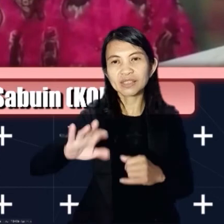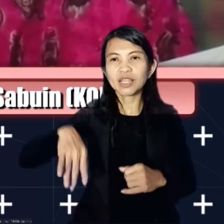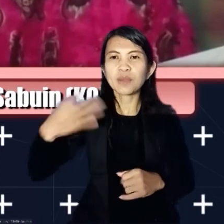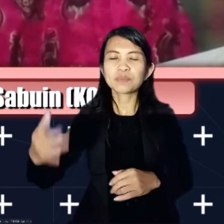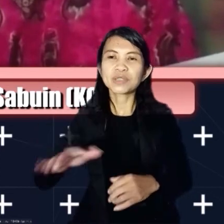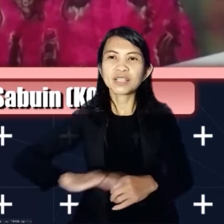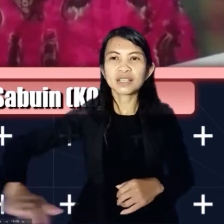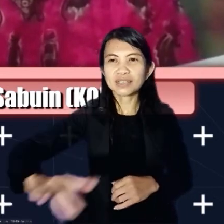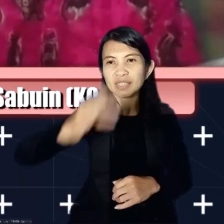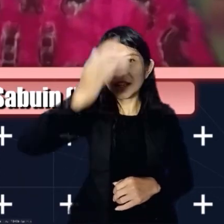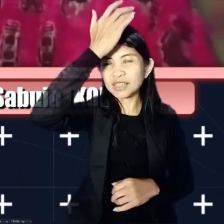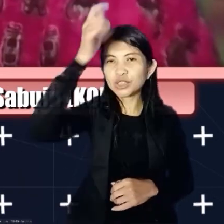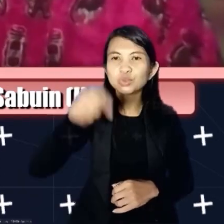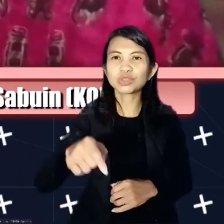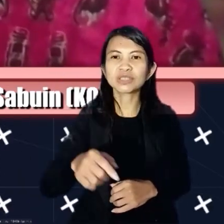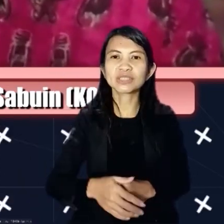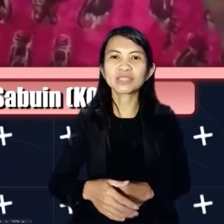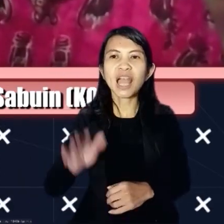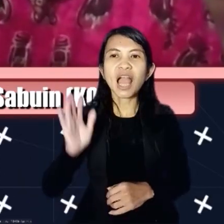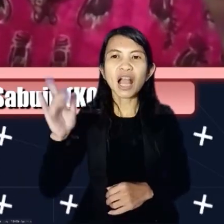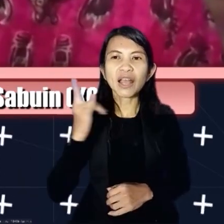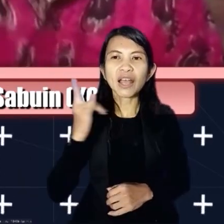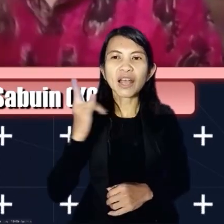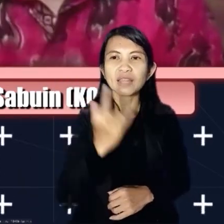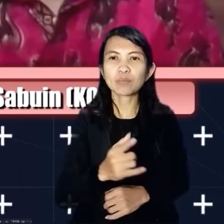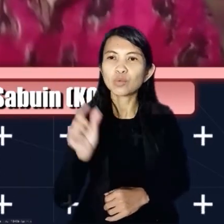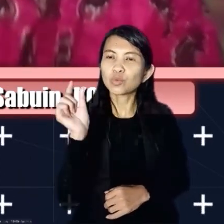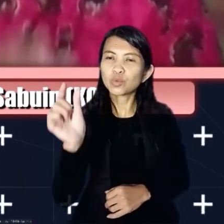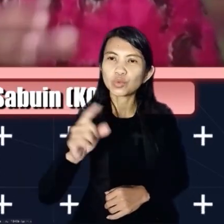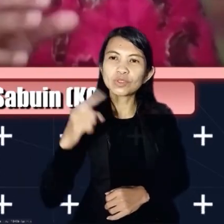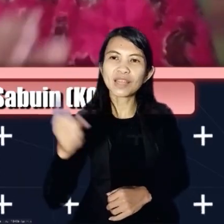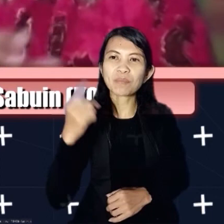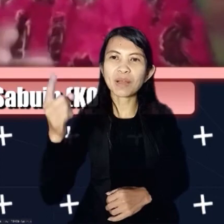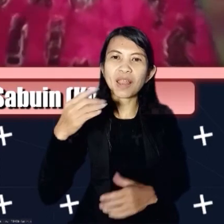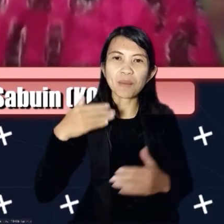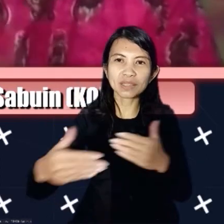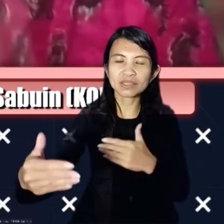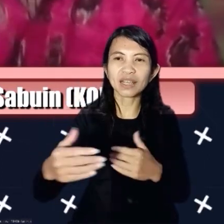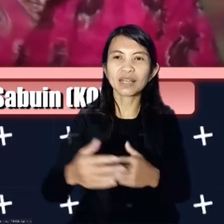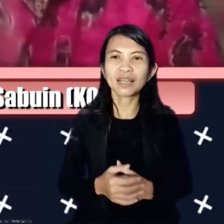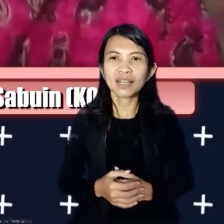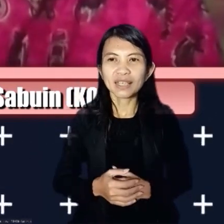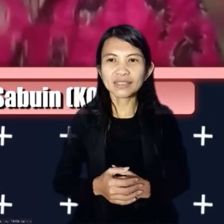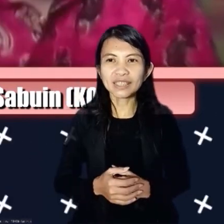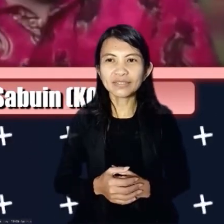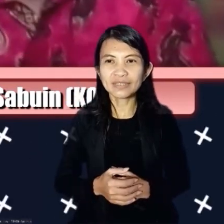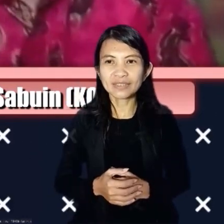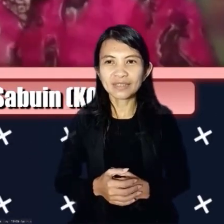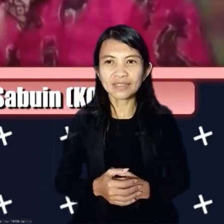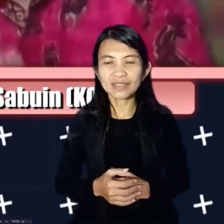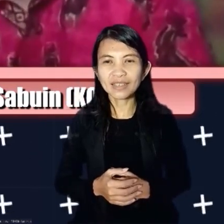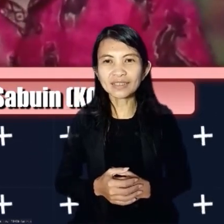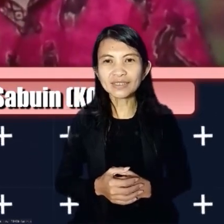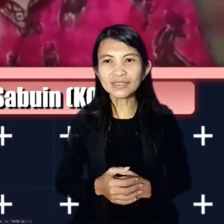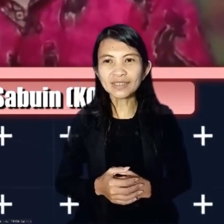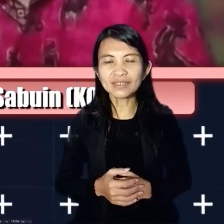tetap pun selama-lamanya inilah kerajaan yang terakhir dan kerajaan yang tidak pernah akan musnah